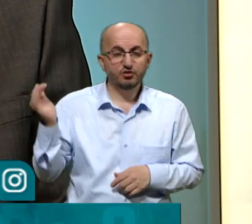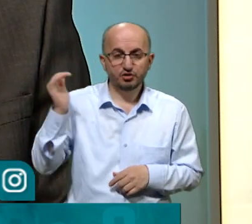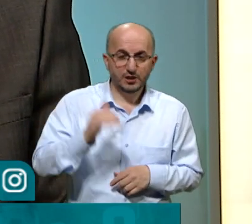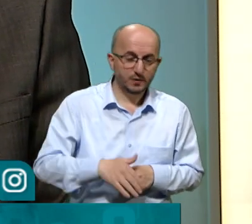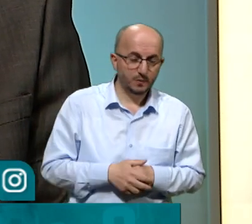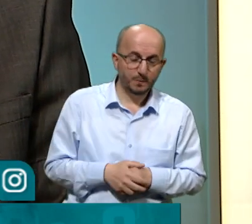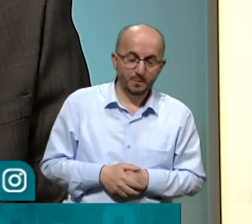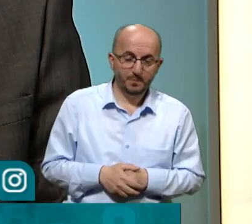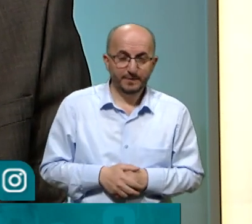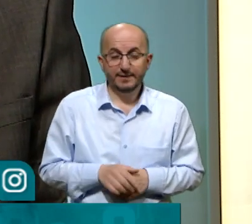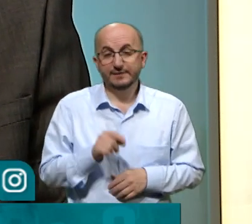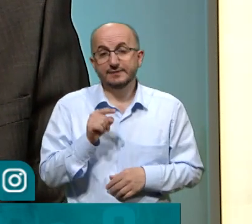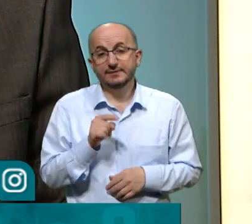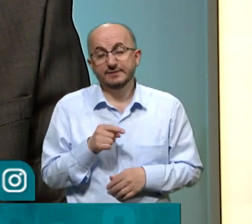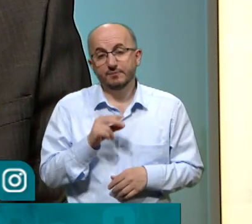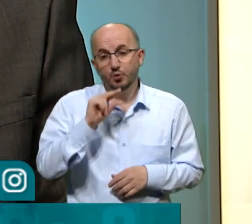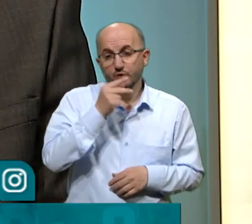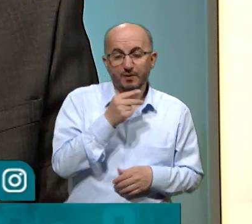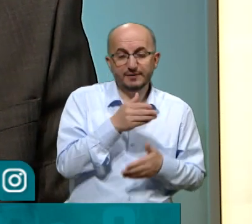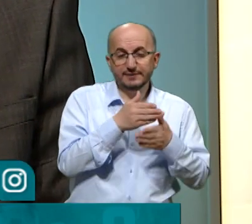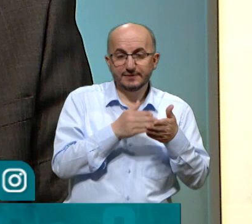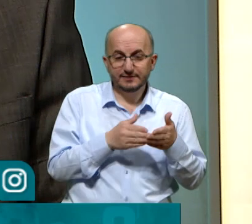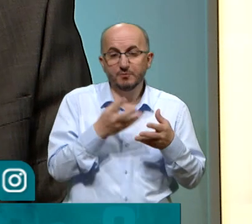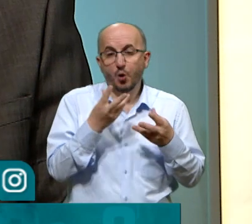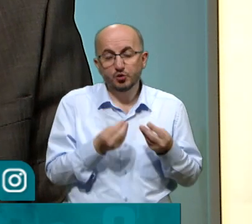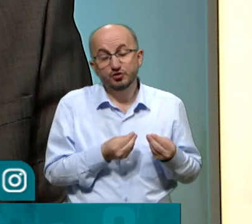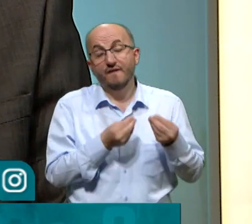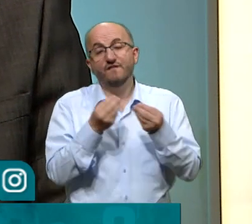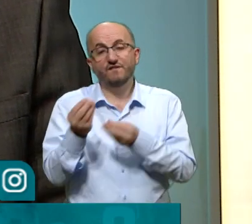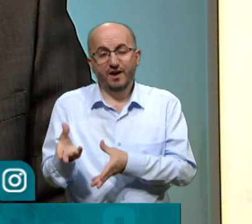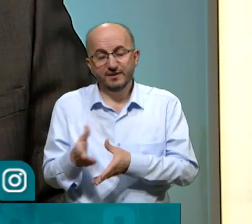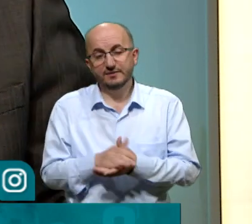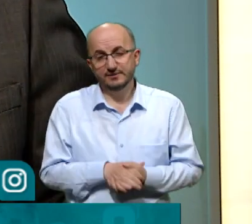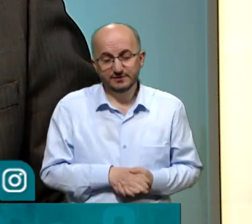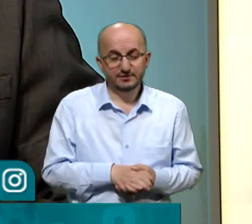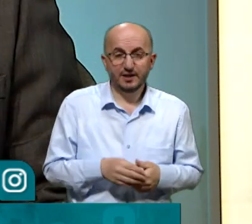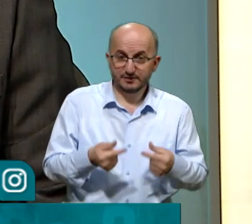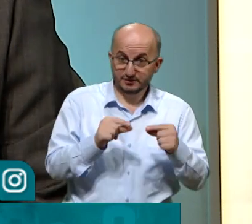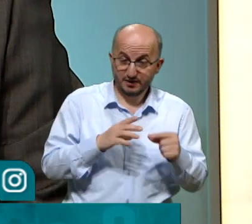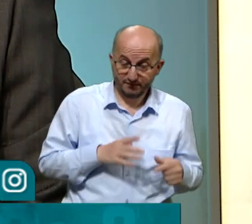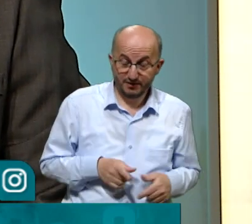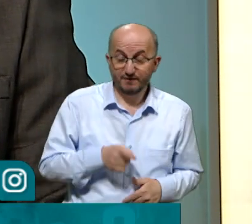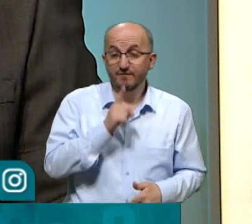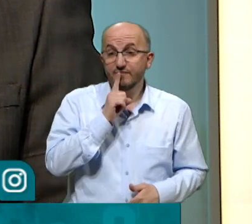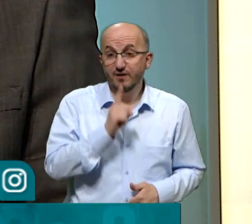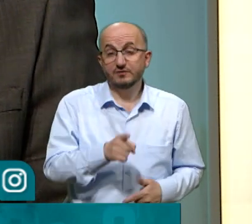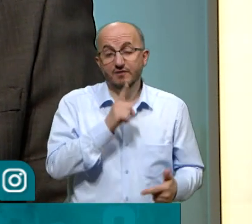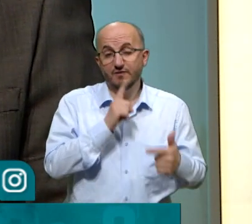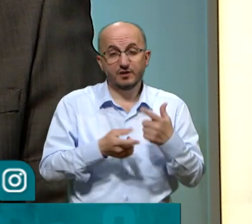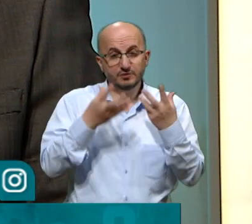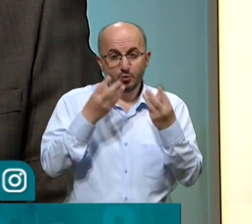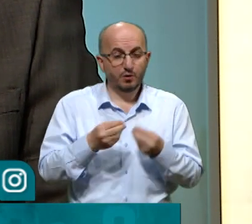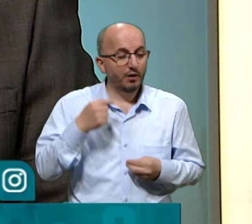diyelim ki sen de elde bir hurma var Onun yarısını bile olsa ona ne yap ver gibi hadislerin farz ve vacip olarak